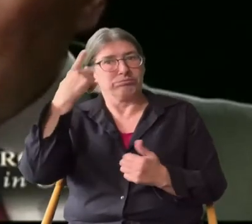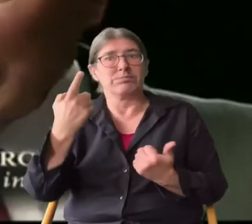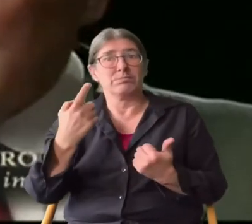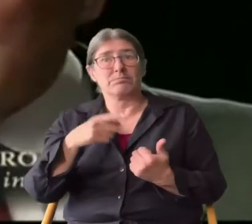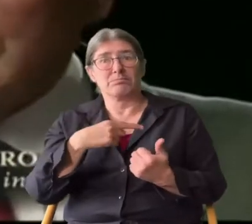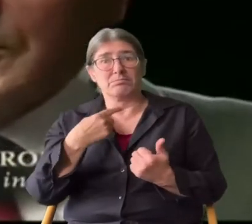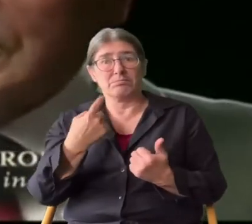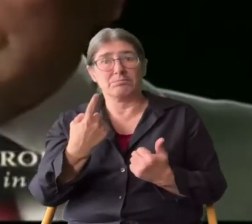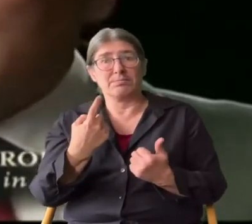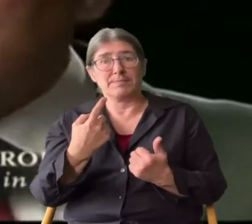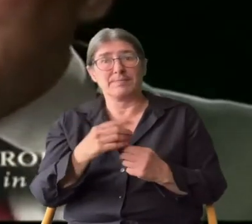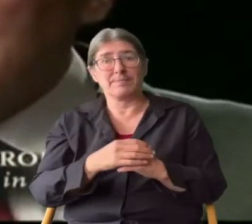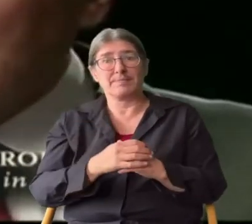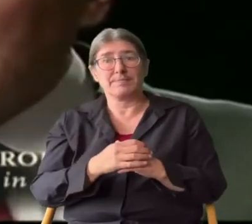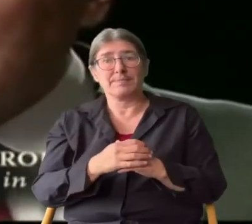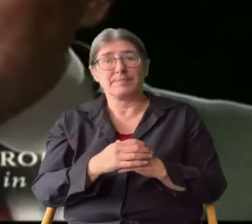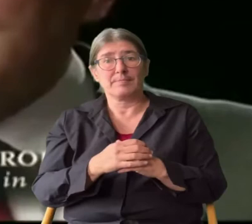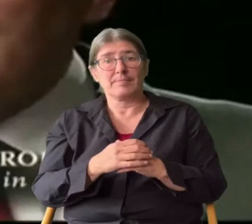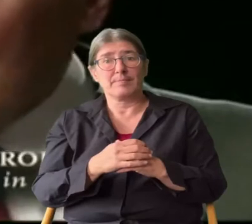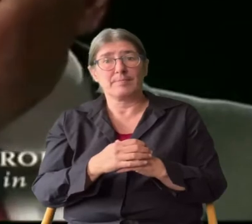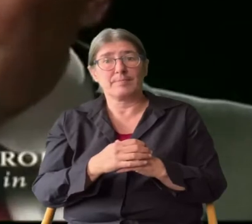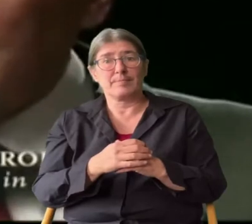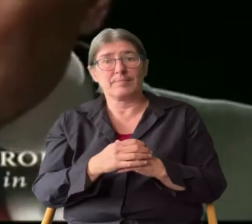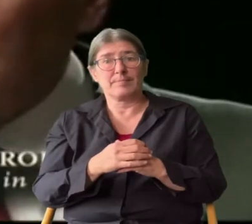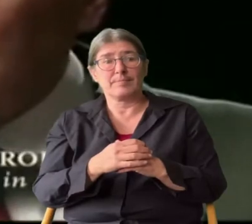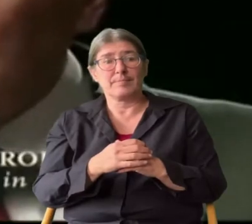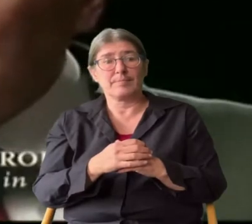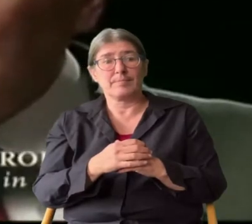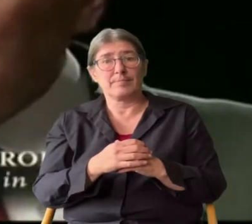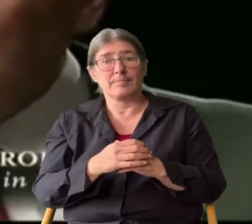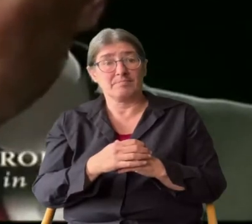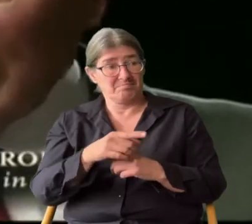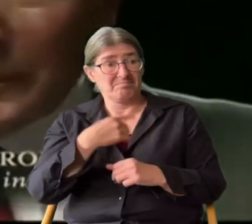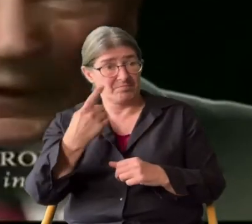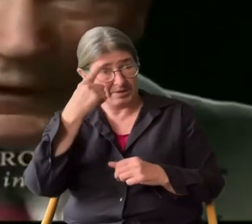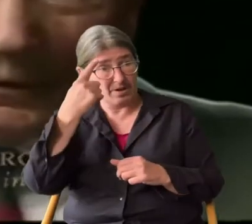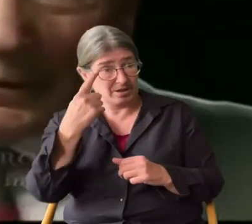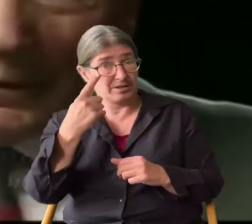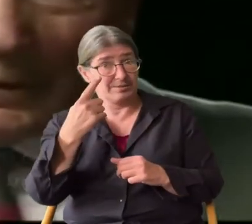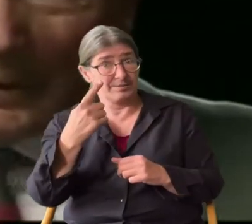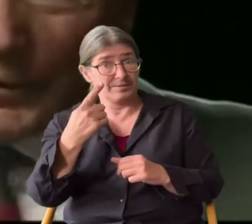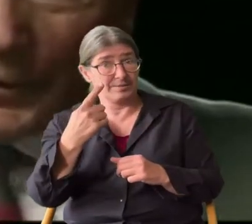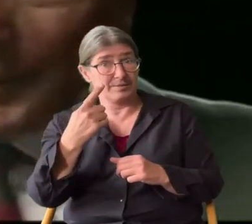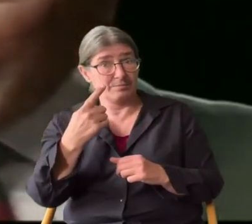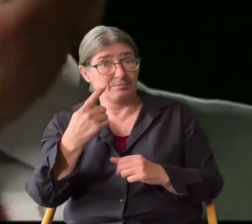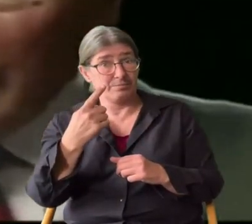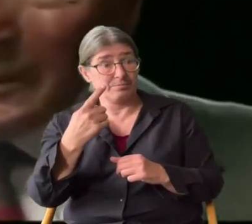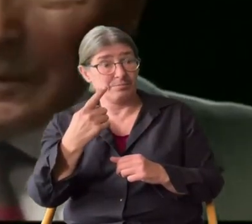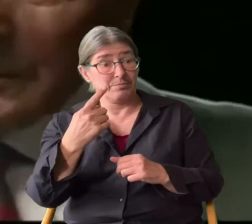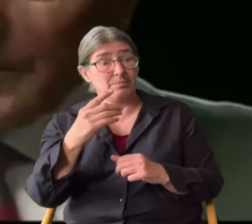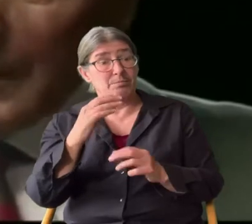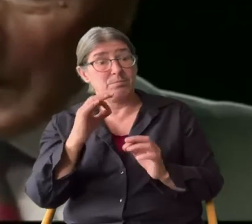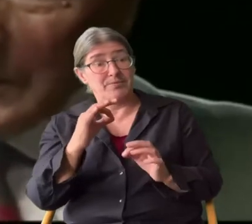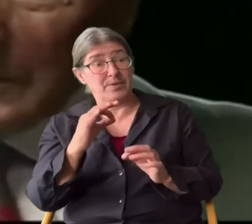Und wir wussten, Bewusstsein jedes sowjetischen Soldaten eingeprägt. Und wir wussten nur zu gut, dass uns,